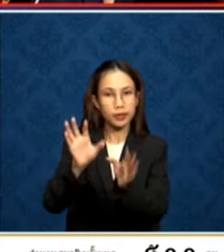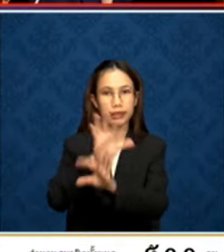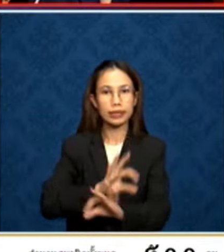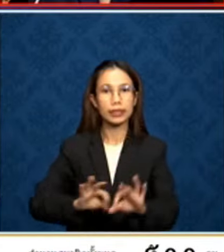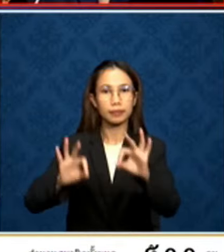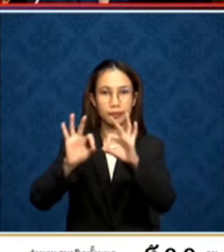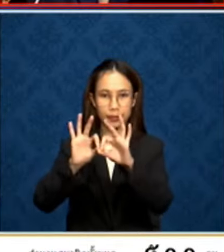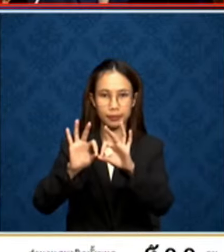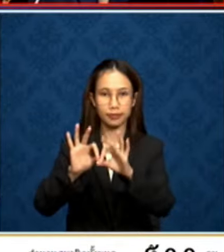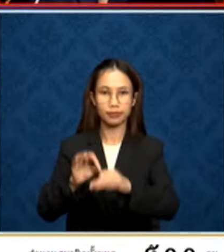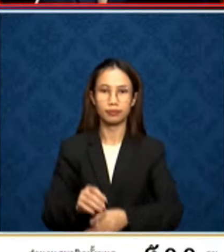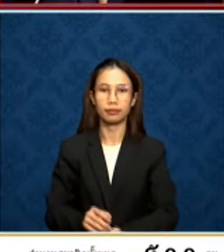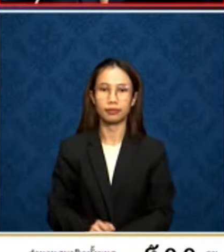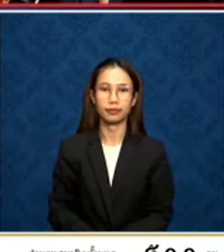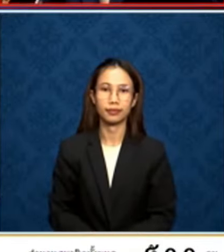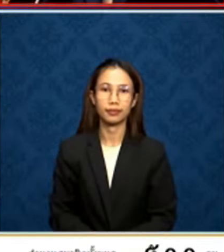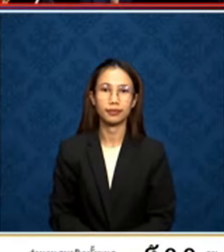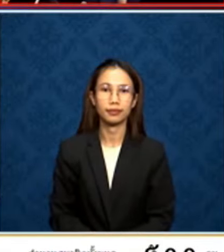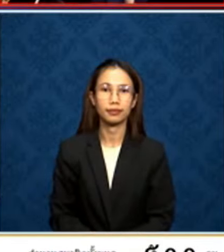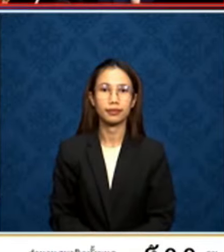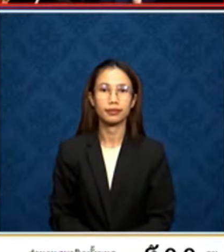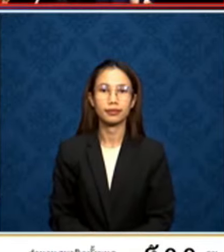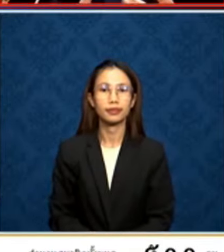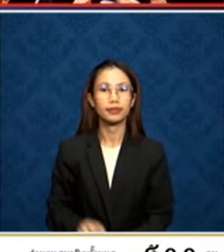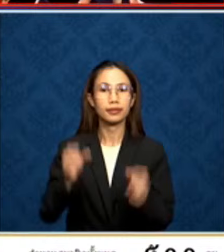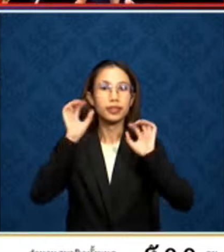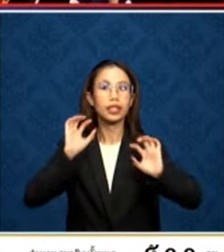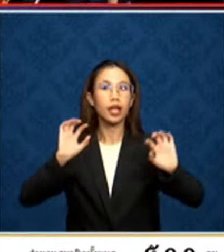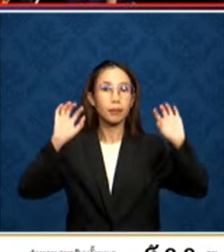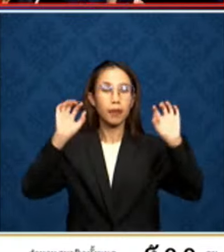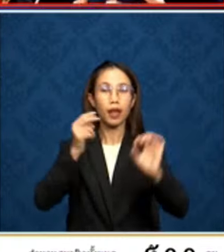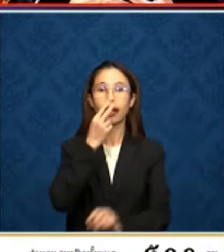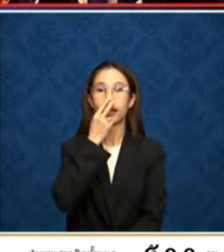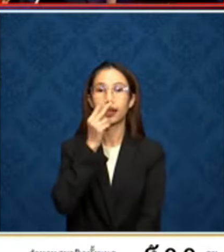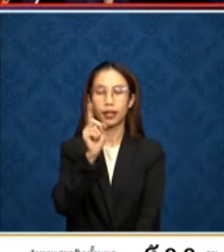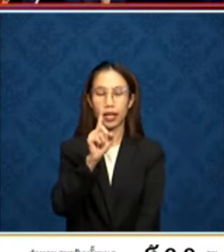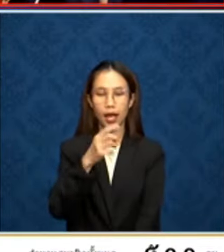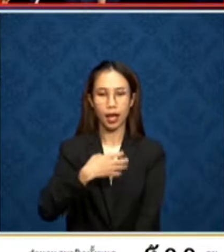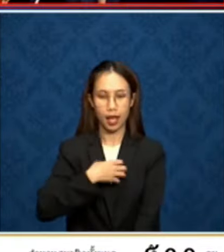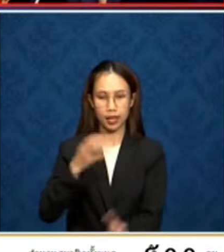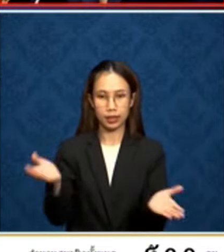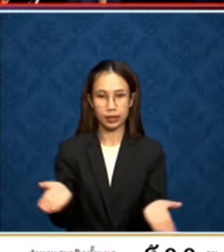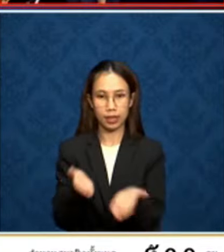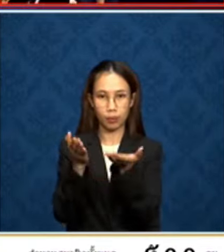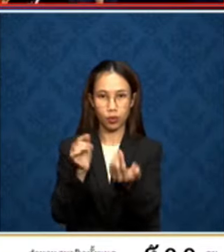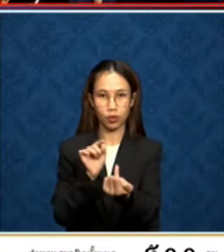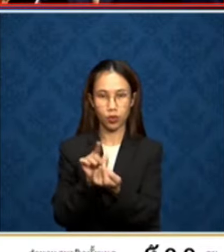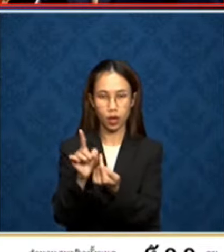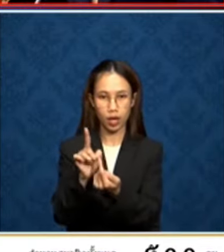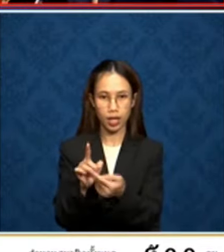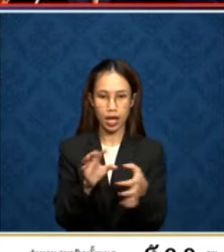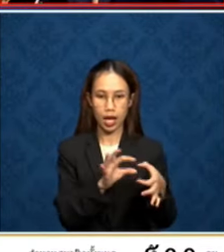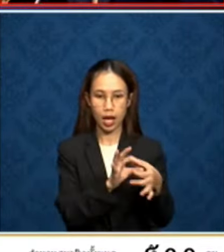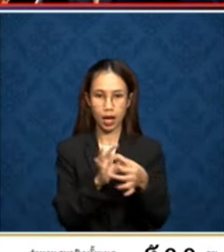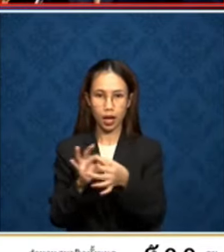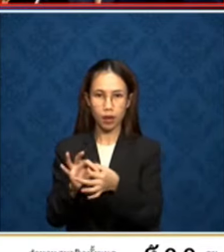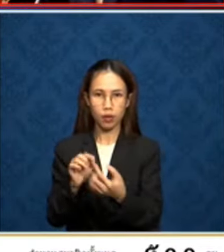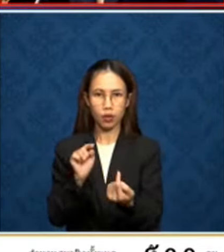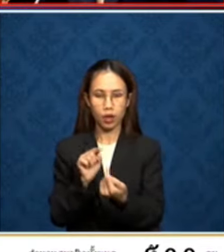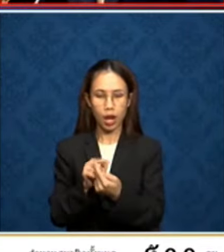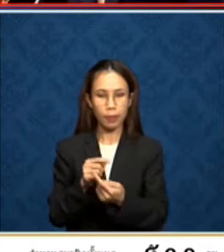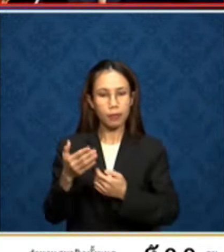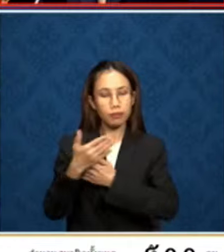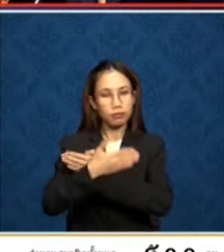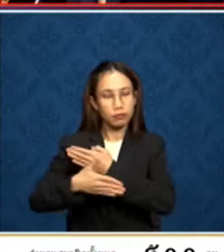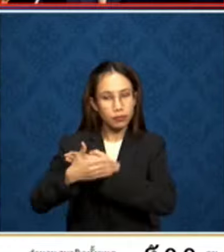คุ้มค่ารัฐบาลนะคะดิฉันเห็นว่าควรที่จะต้องส่งเสริมให้มีระบบการเชื่อมต่อระหว่างขนส่งมวล